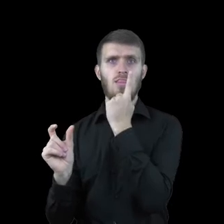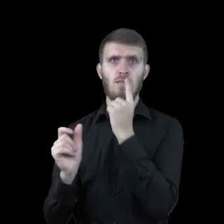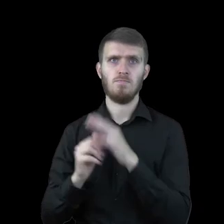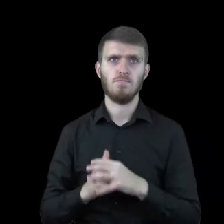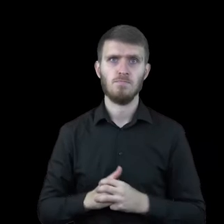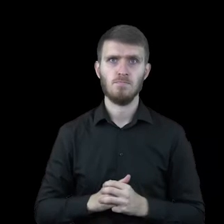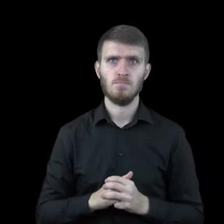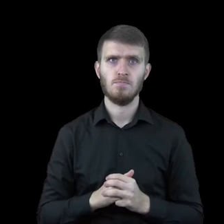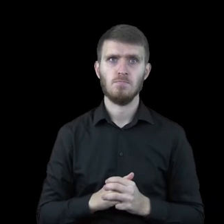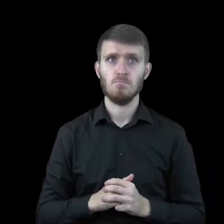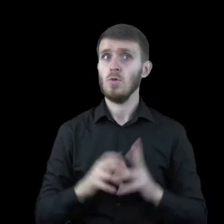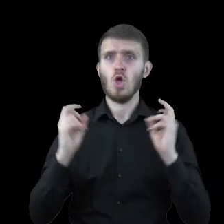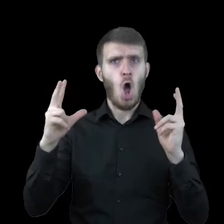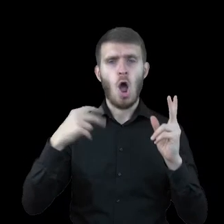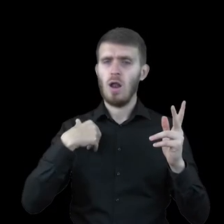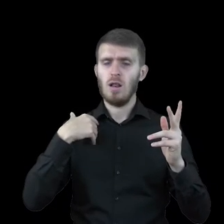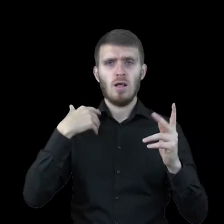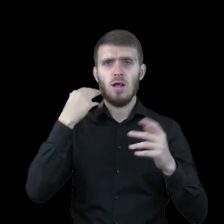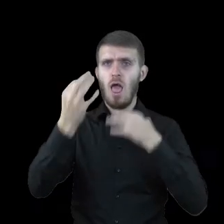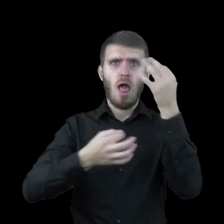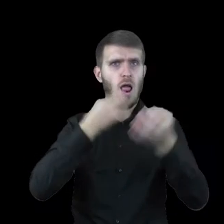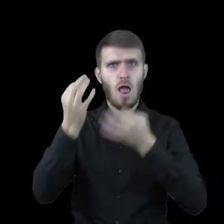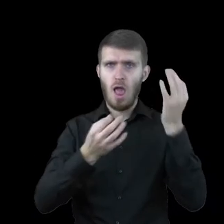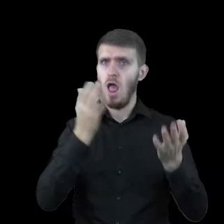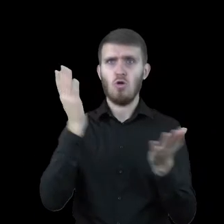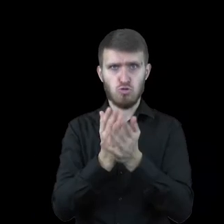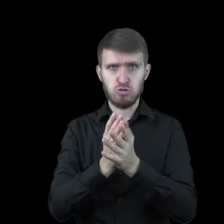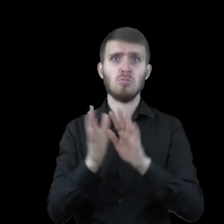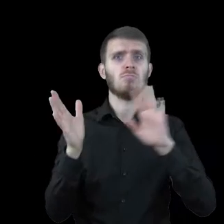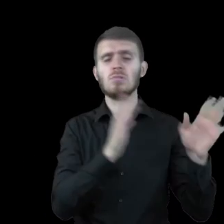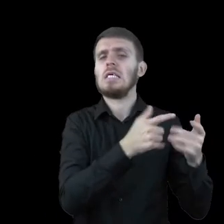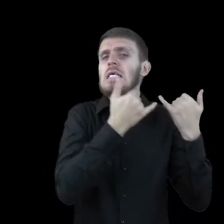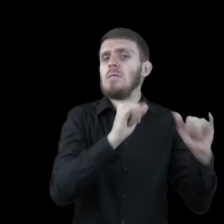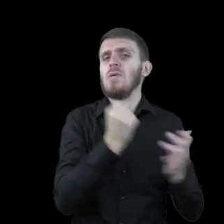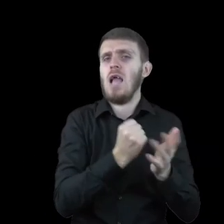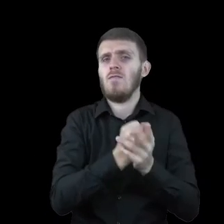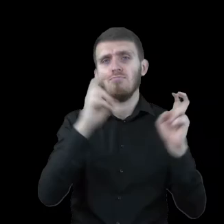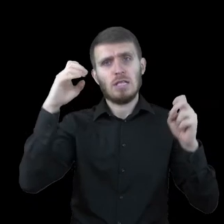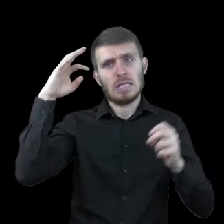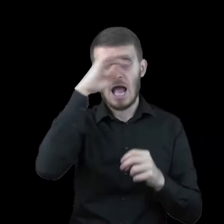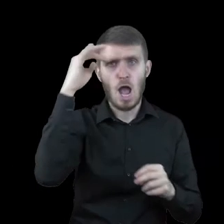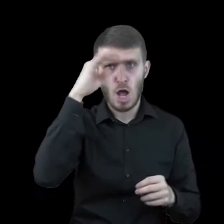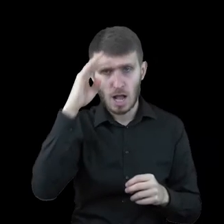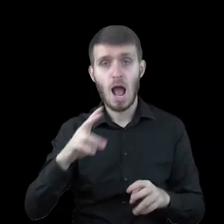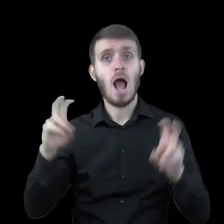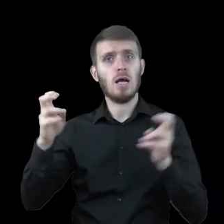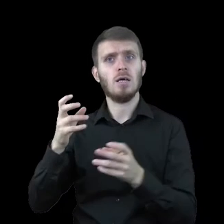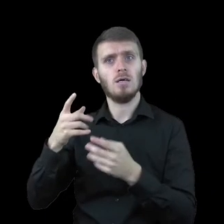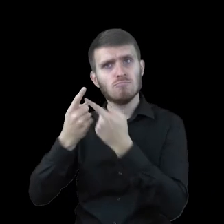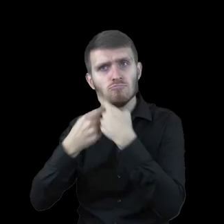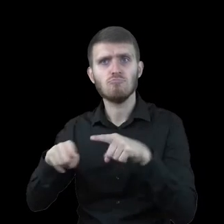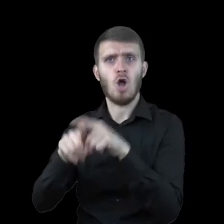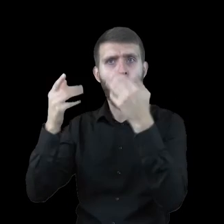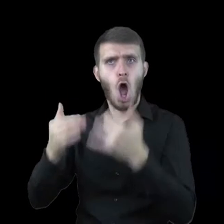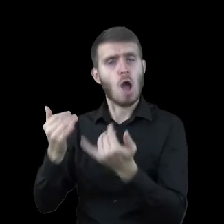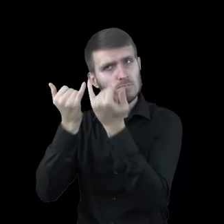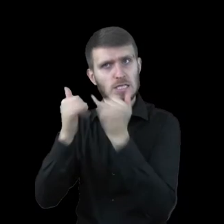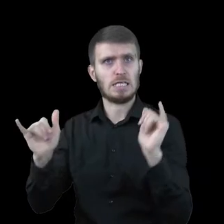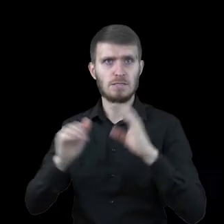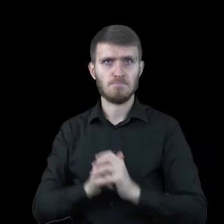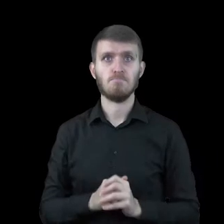dość teorii, ponieważ jedną rzeczą jest znać teorią, a drugą ją wykorzystywać. Czyli przejdziemy do rozwiązywania sobie problemów,